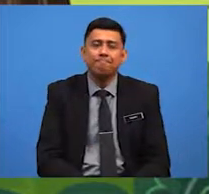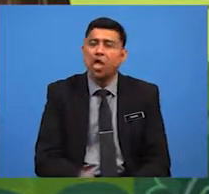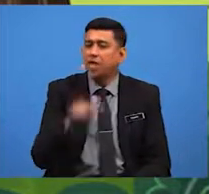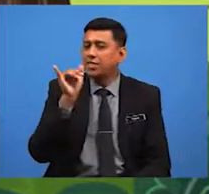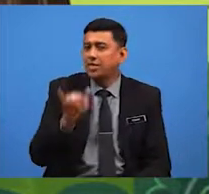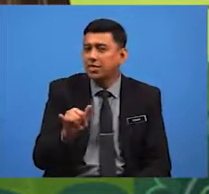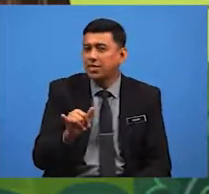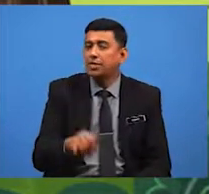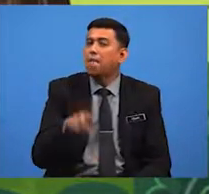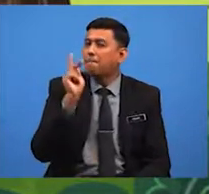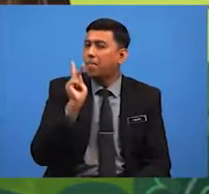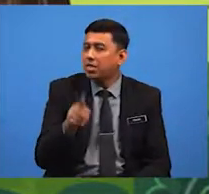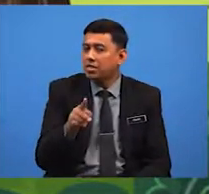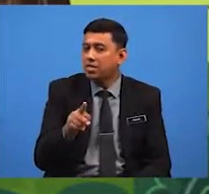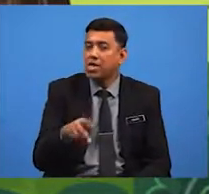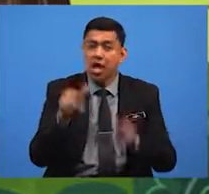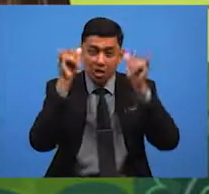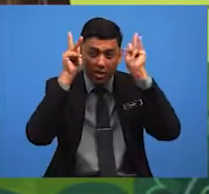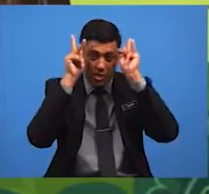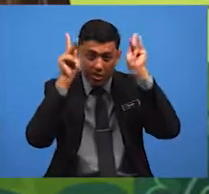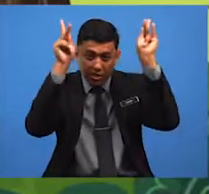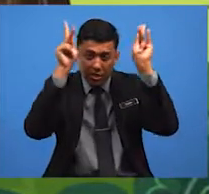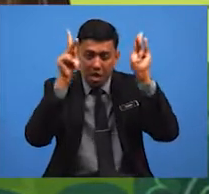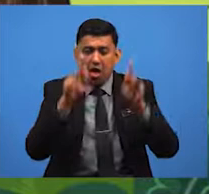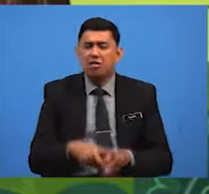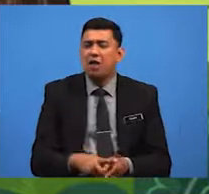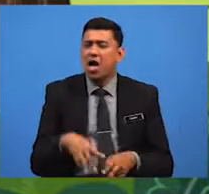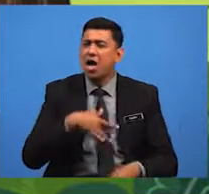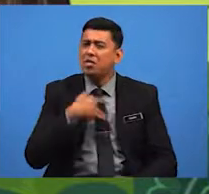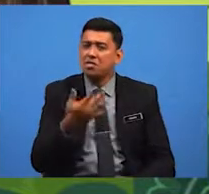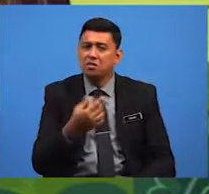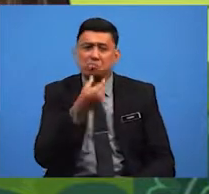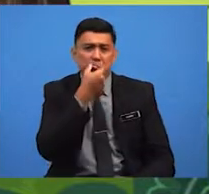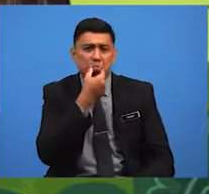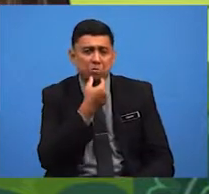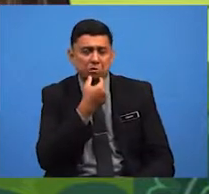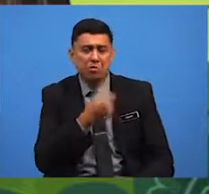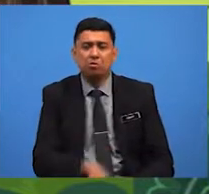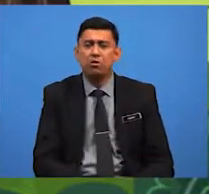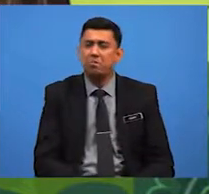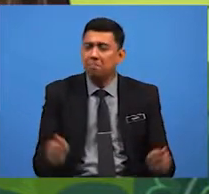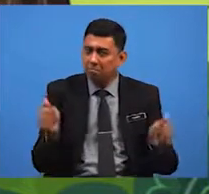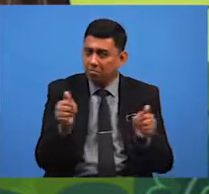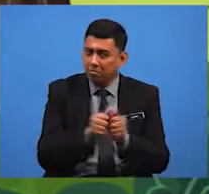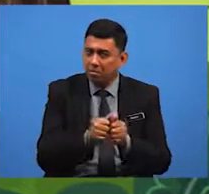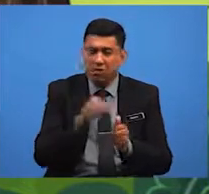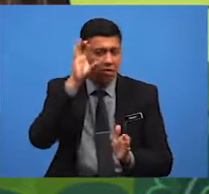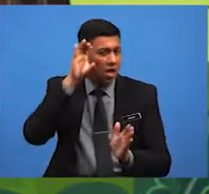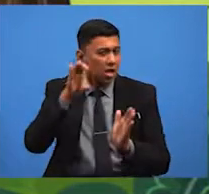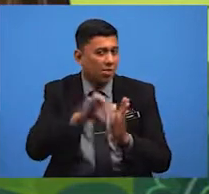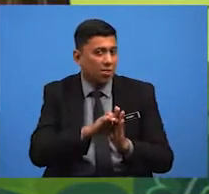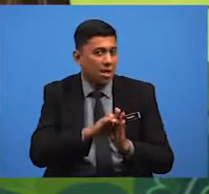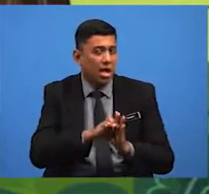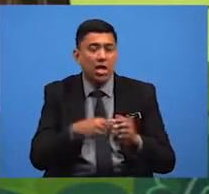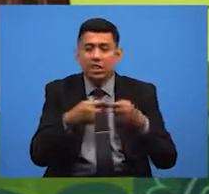Ya, pastinya kijang itu berasa sedih. Baiklah. Dengan gambaran yang telah